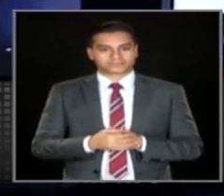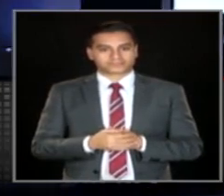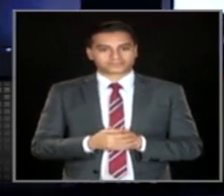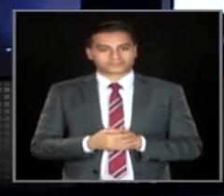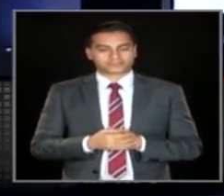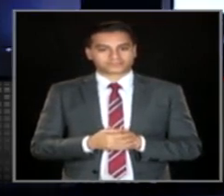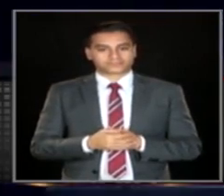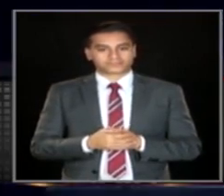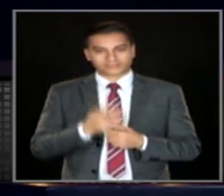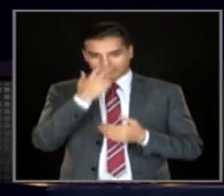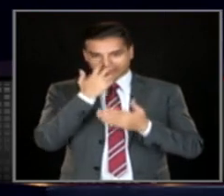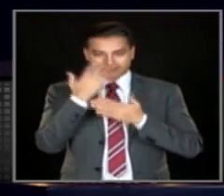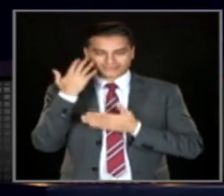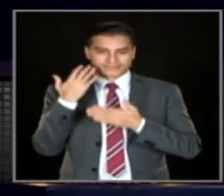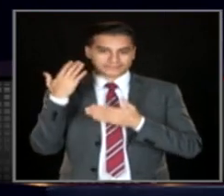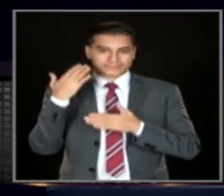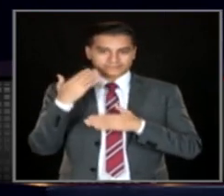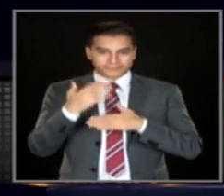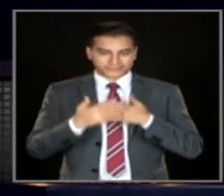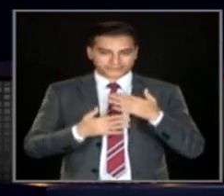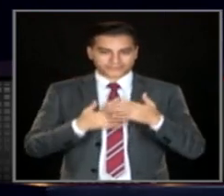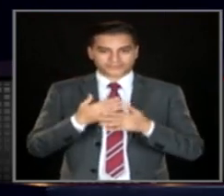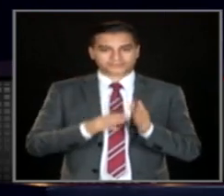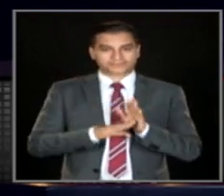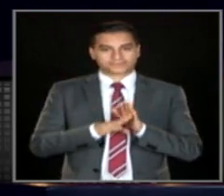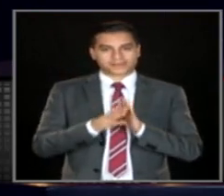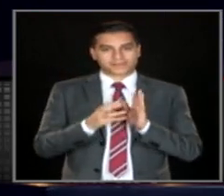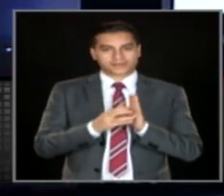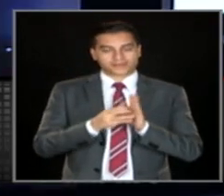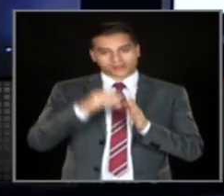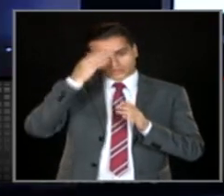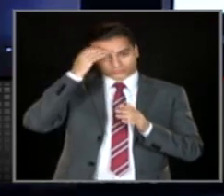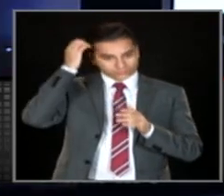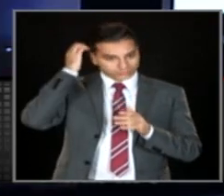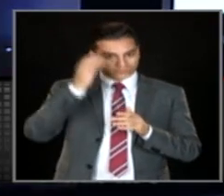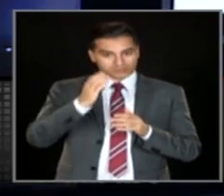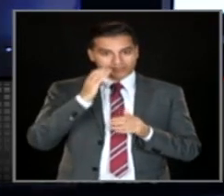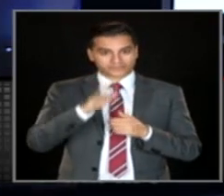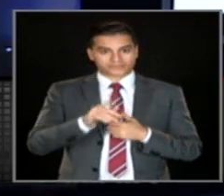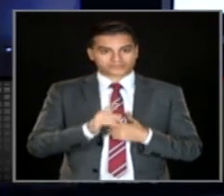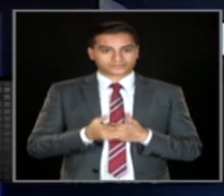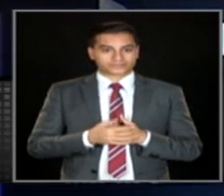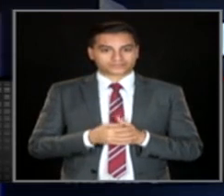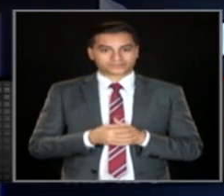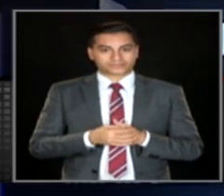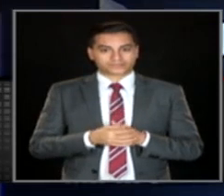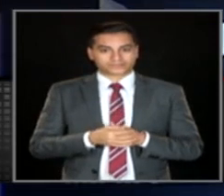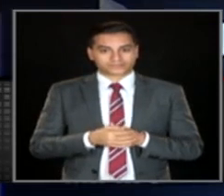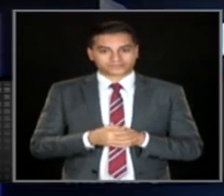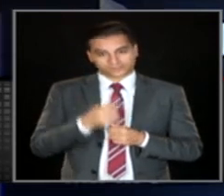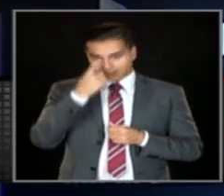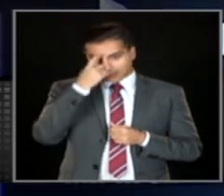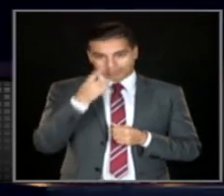التاريخ بيعيد نفسه. الحمد لله. جامعة أسيوط في إجابة ولا فيش إجابة؟ ماشي. كلاوديا.